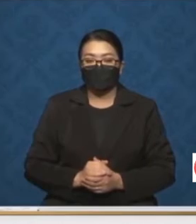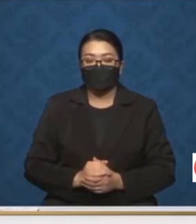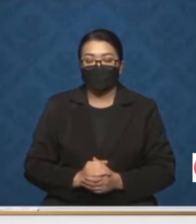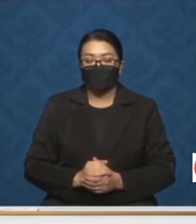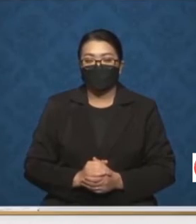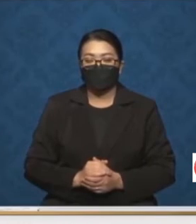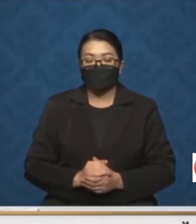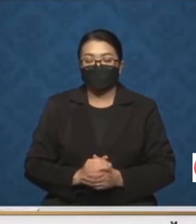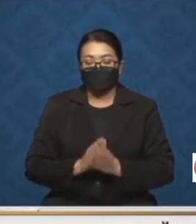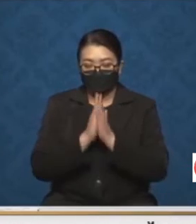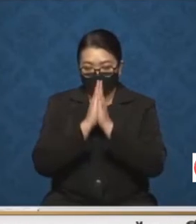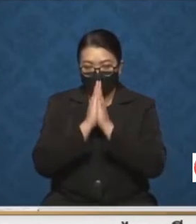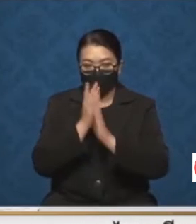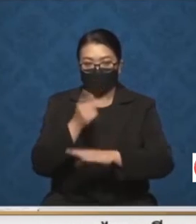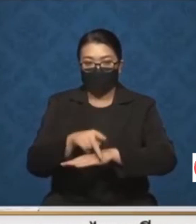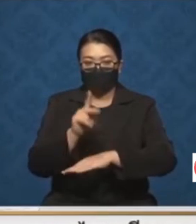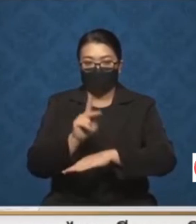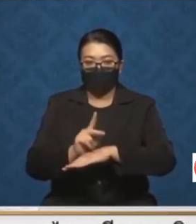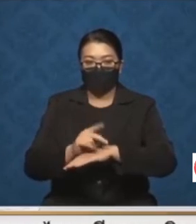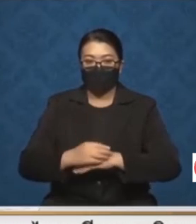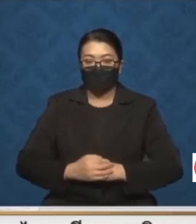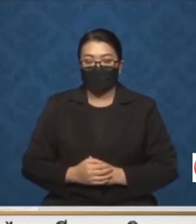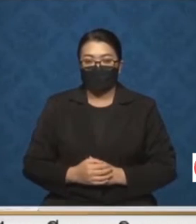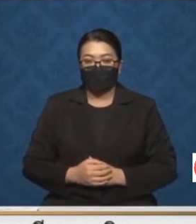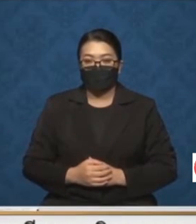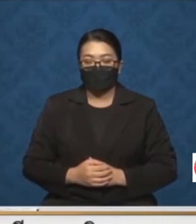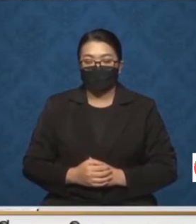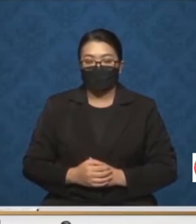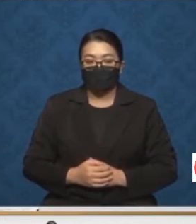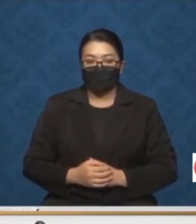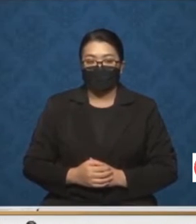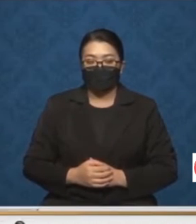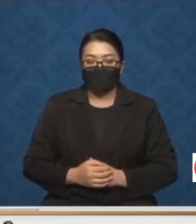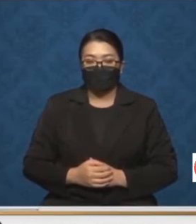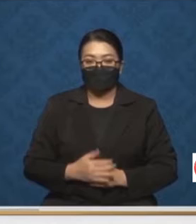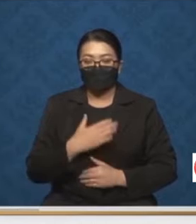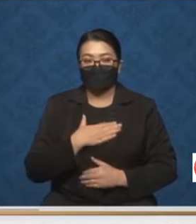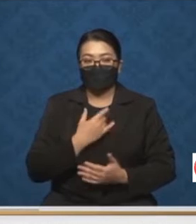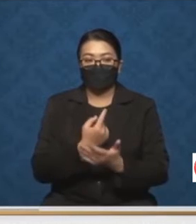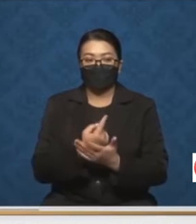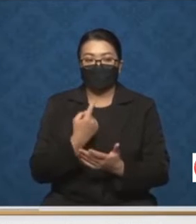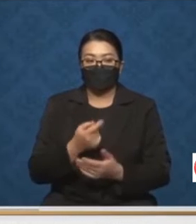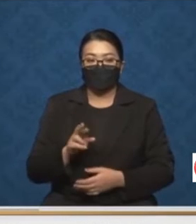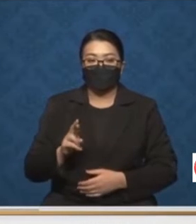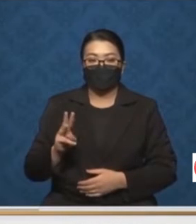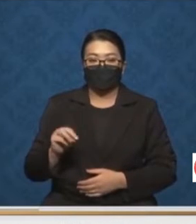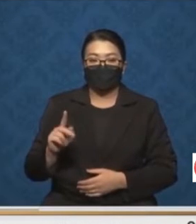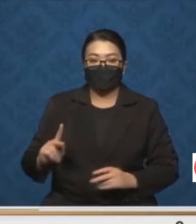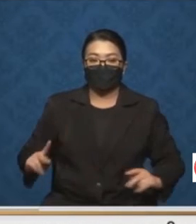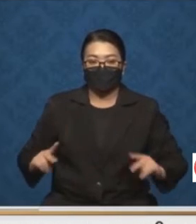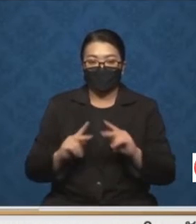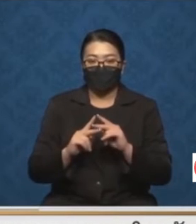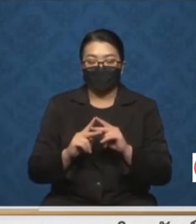กราบเรียนท่านประธานที่เคารพกับผมนายสินิษฐ์เลิศไกรรัฐมนตรีช่วยว่าการกระทรวงพาณิ